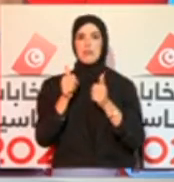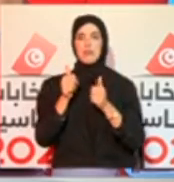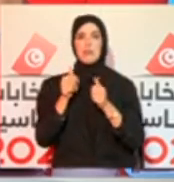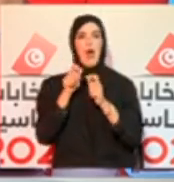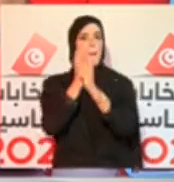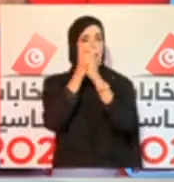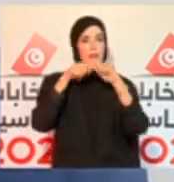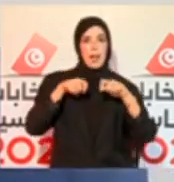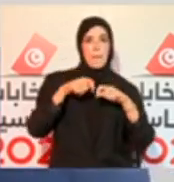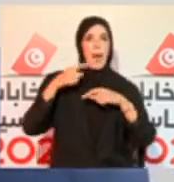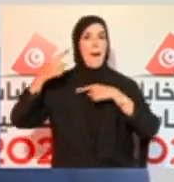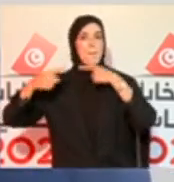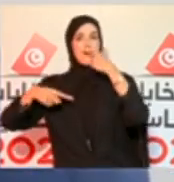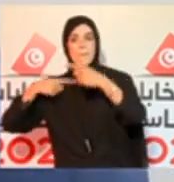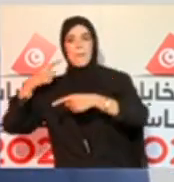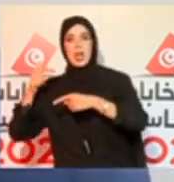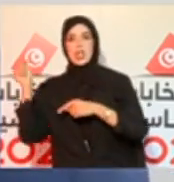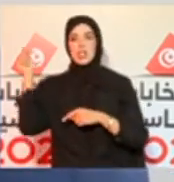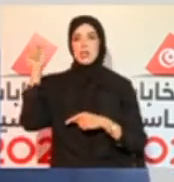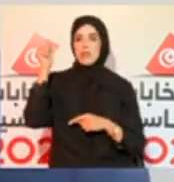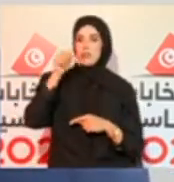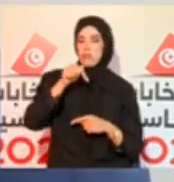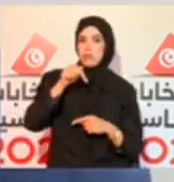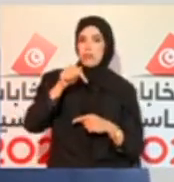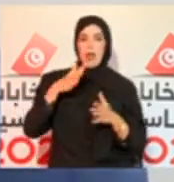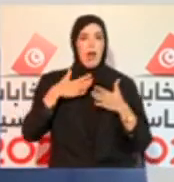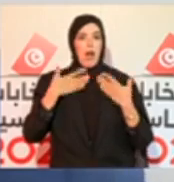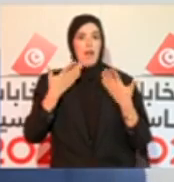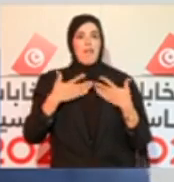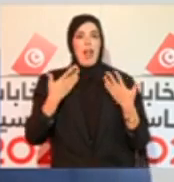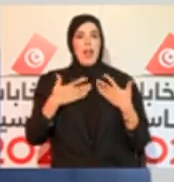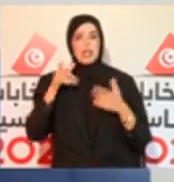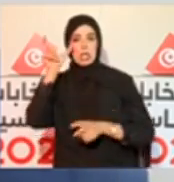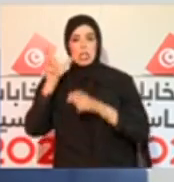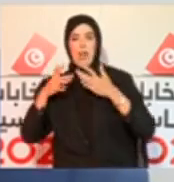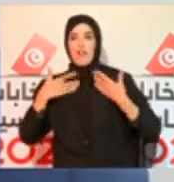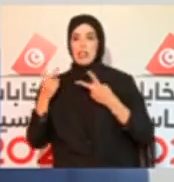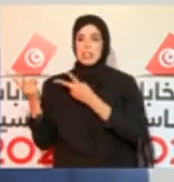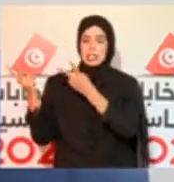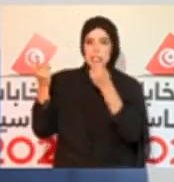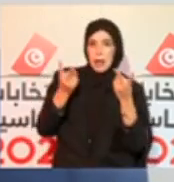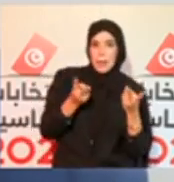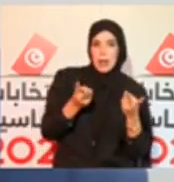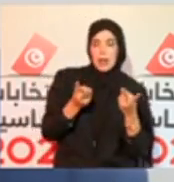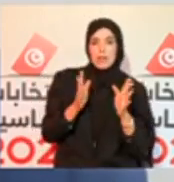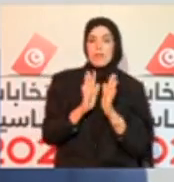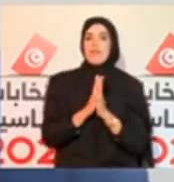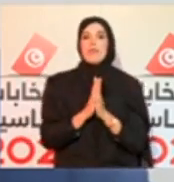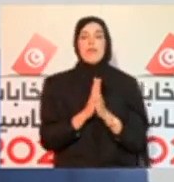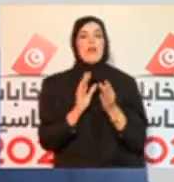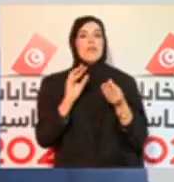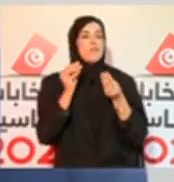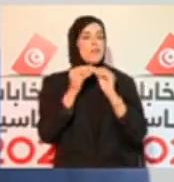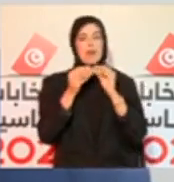حتى من بعد جاوني ليزيكو انهم فرحانين معناها كيفاش كان الاستقبال تعهم كيفاش تيسير العمليه